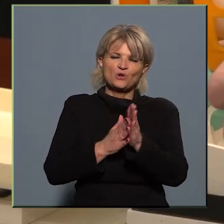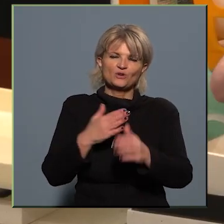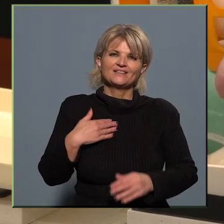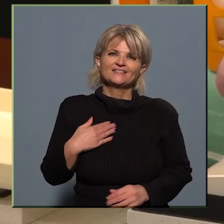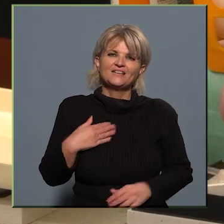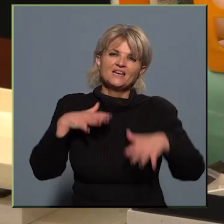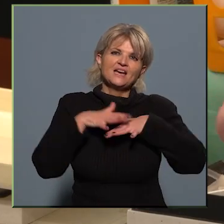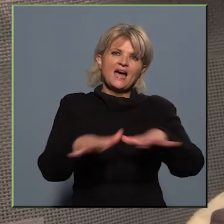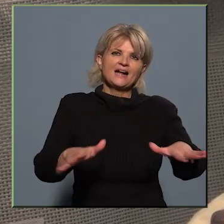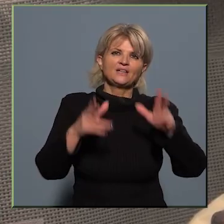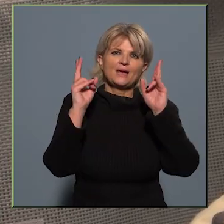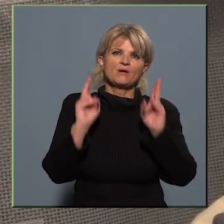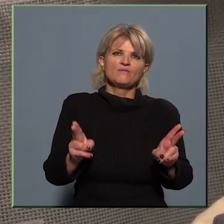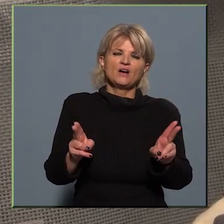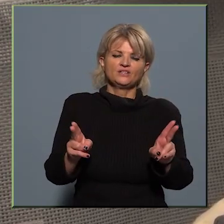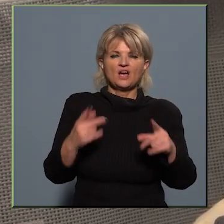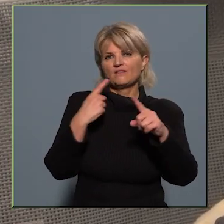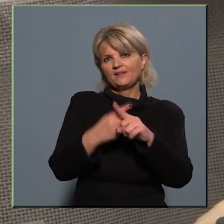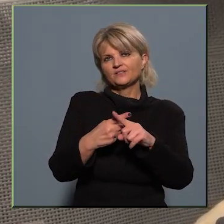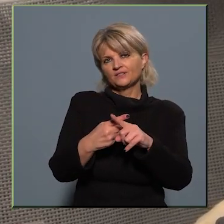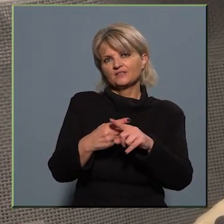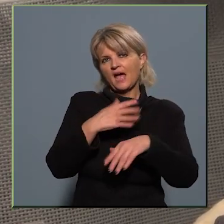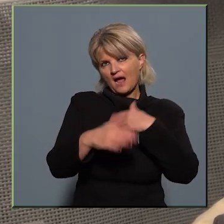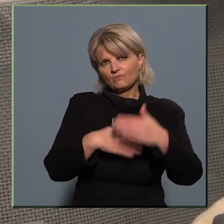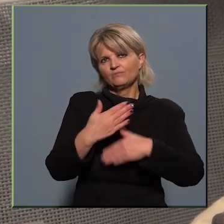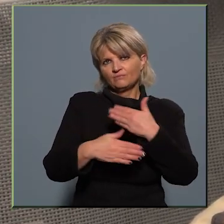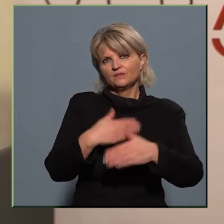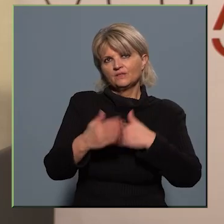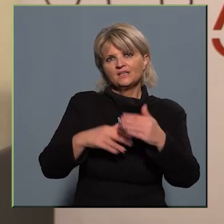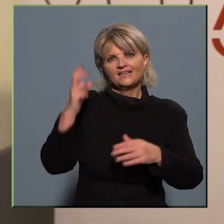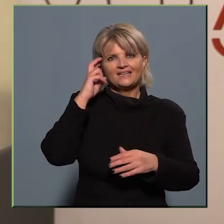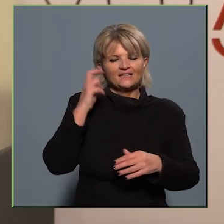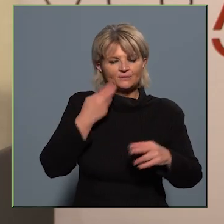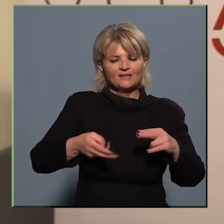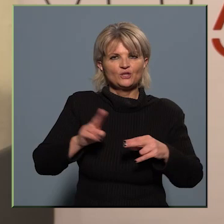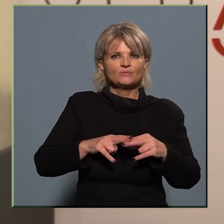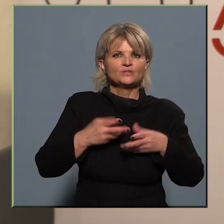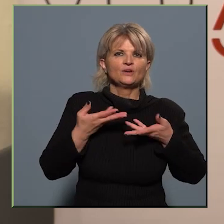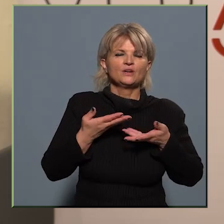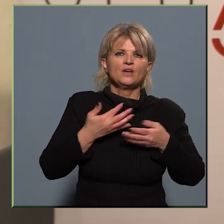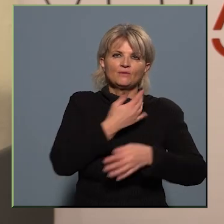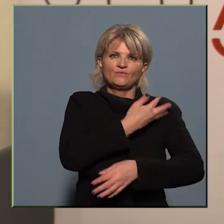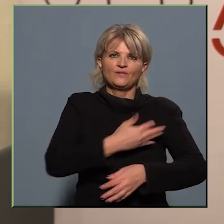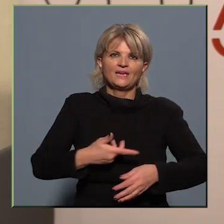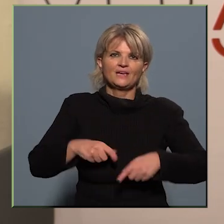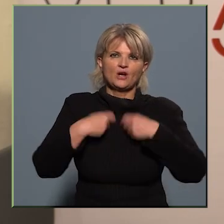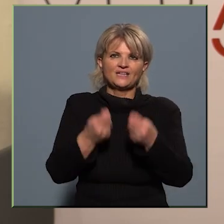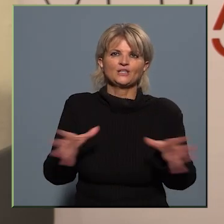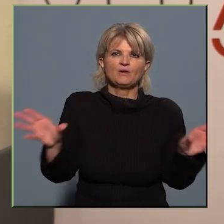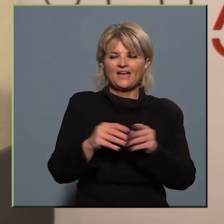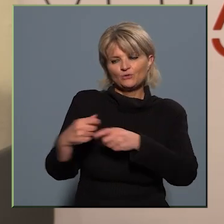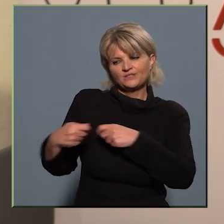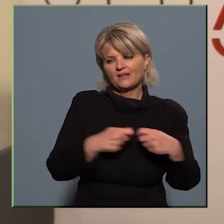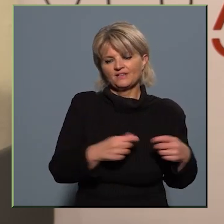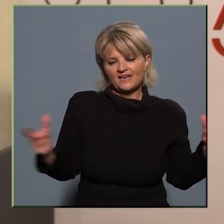szolgál. Általában vannak olyan fix intézmények, akik már többször a véradásban együtt szervezkedtek